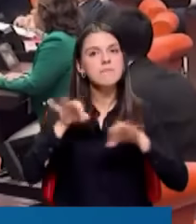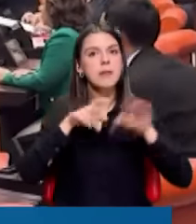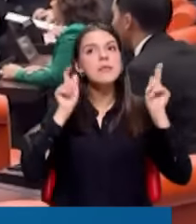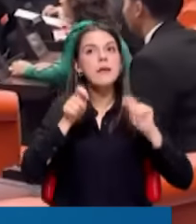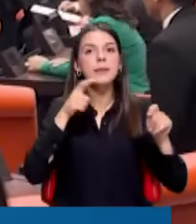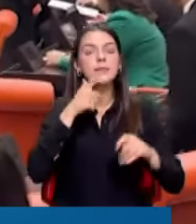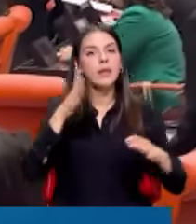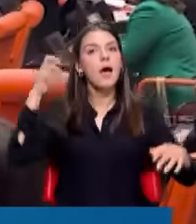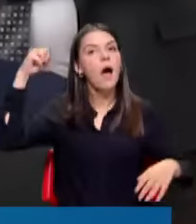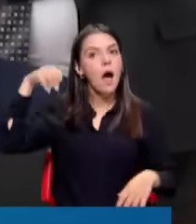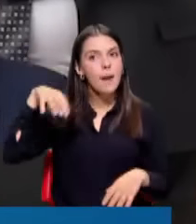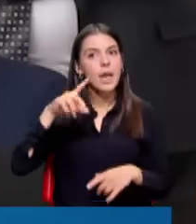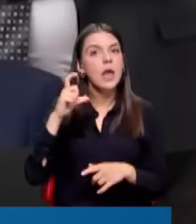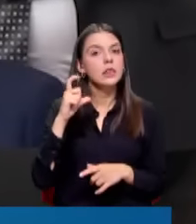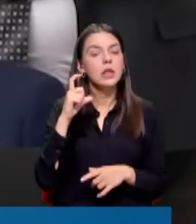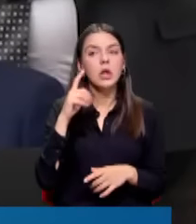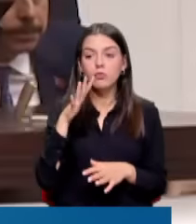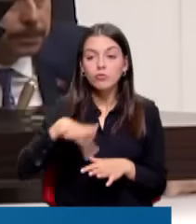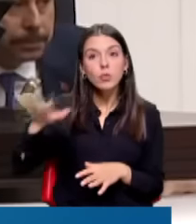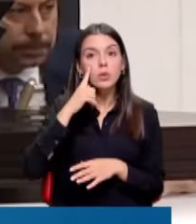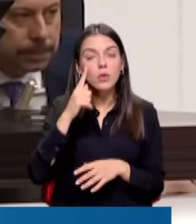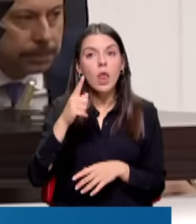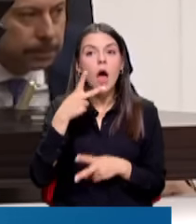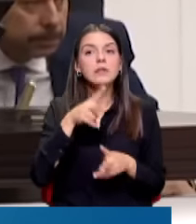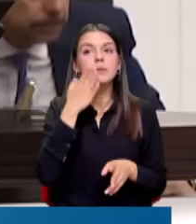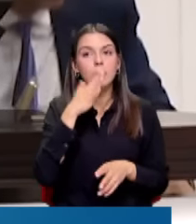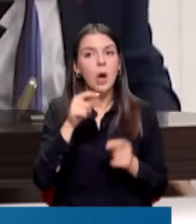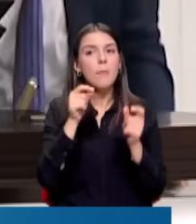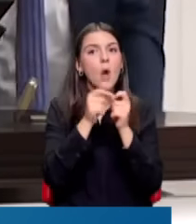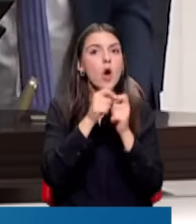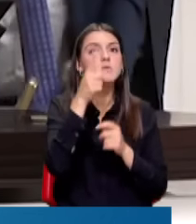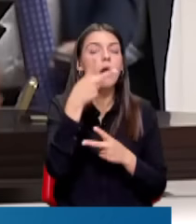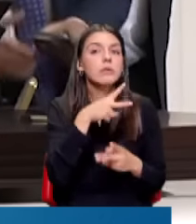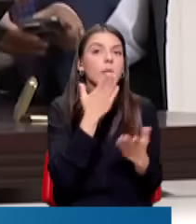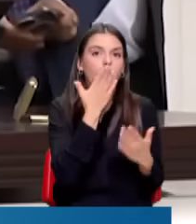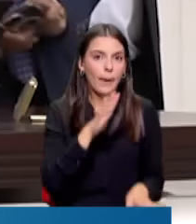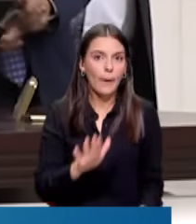Parti cephesinden de açıklama yok. Bekir Bozdağ'dan da.